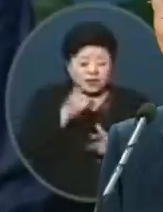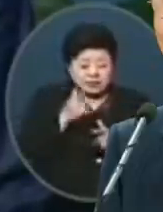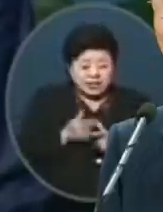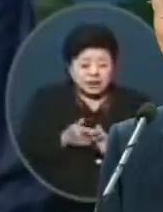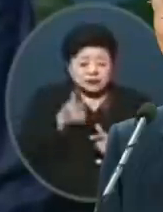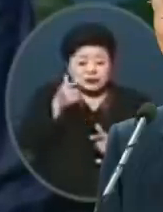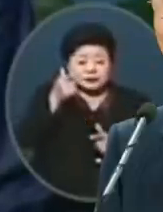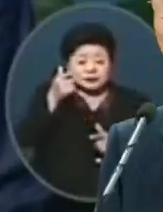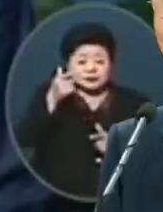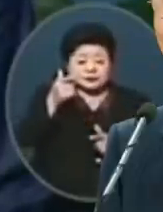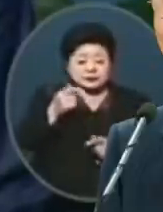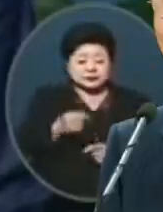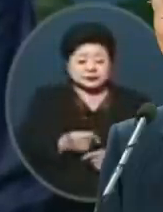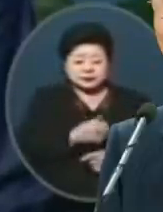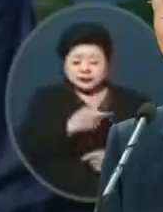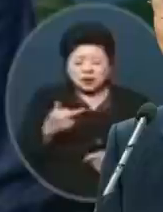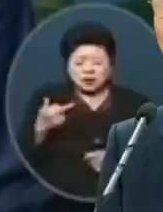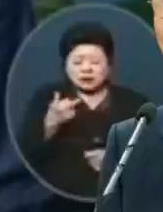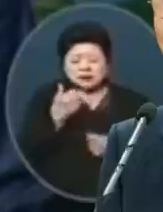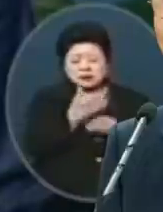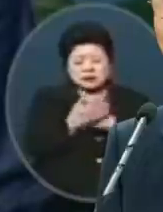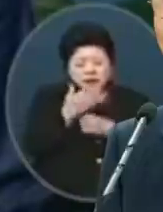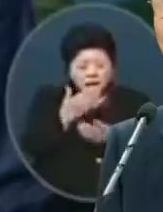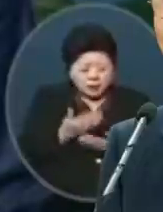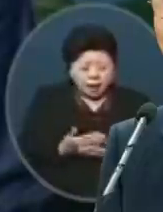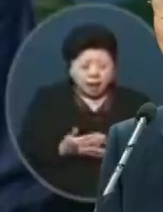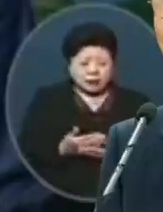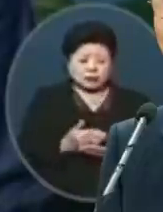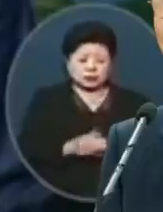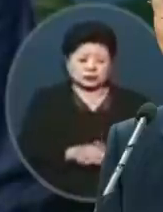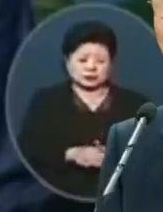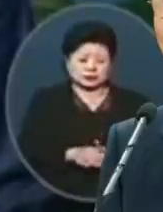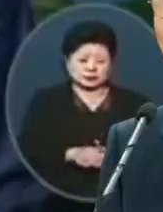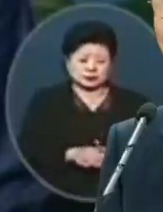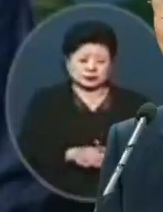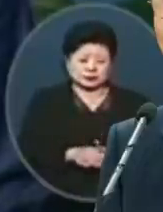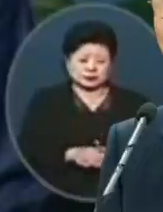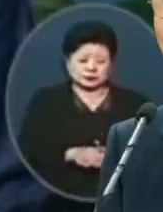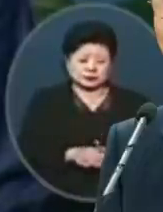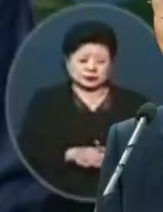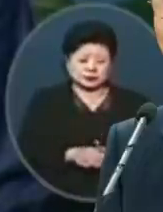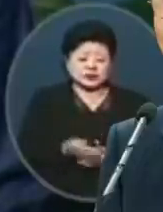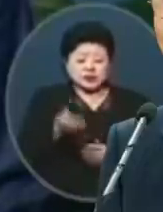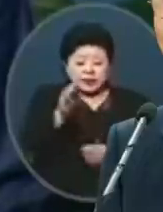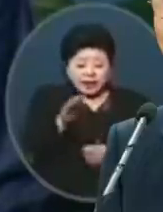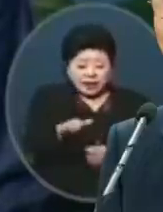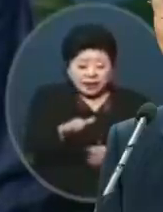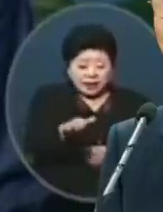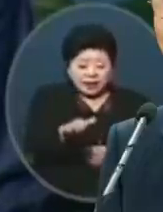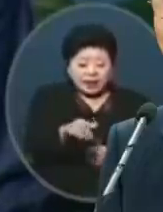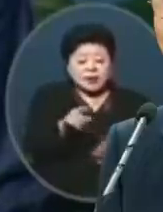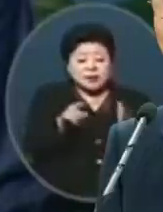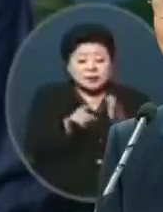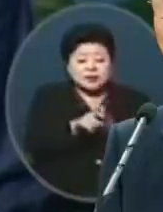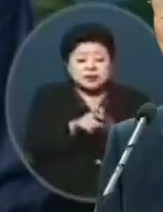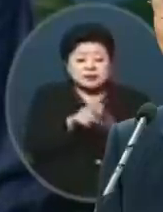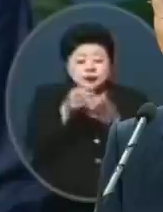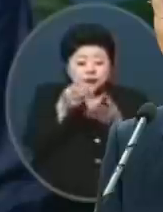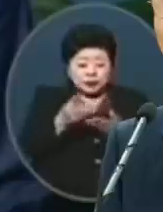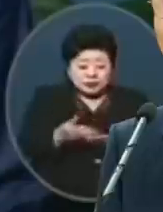예수에게 너무나 큰 은혜를 입어서 말로 다 할 수 없습니다. 그런데 믿음으로